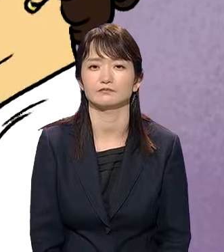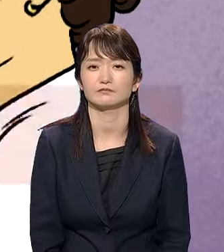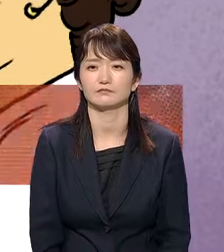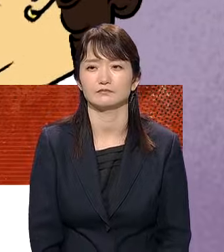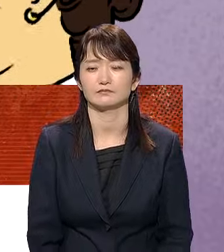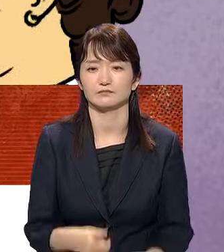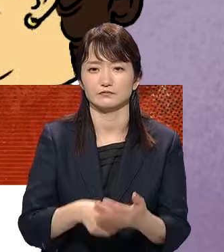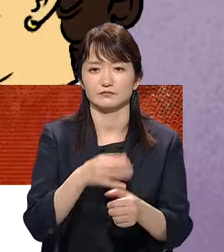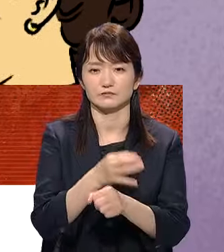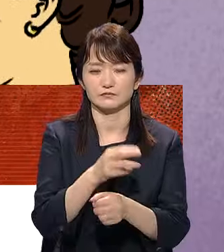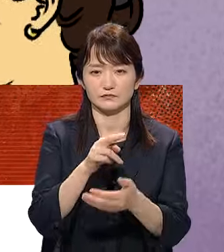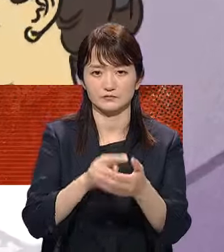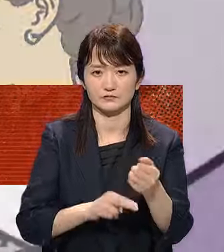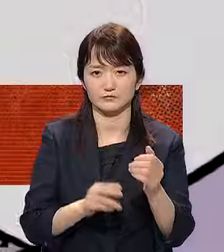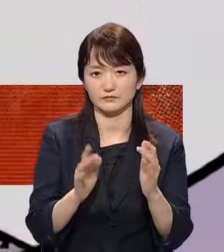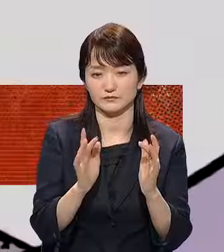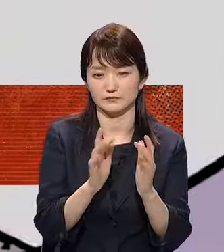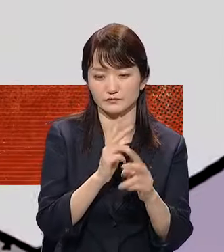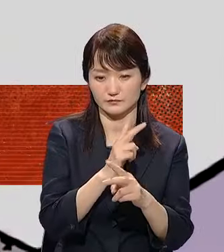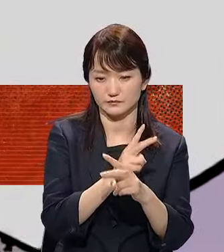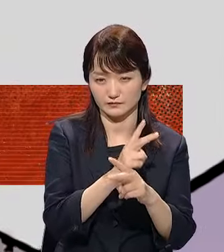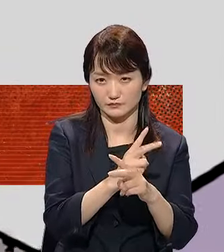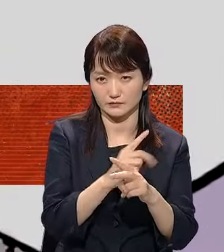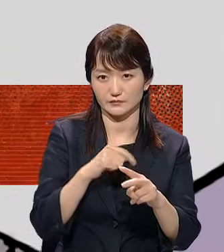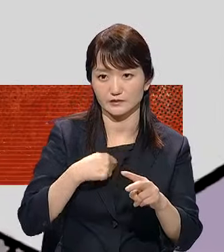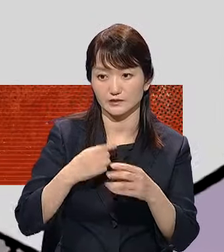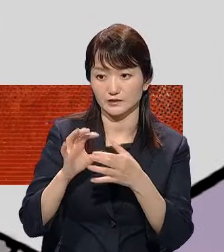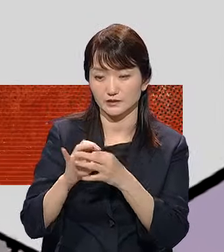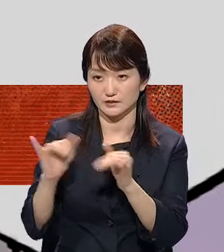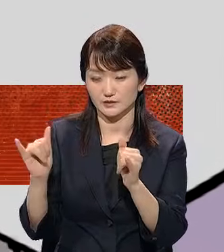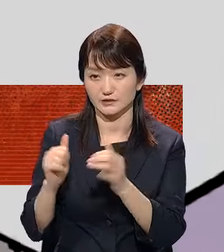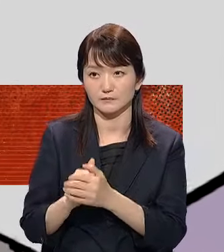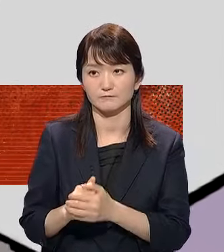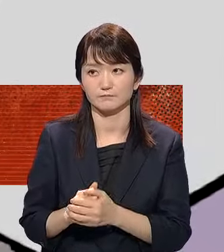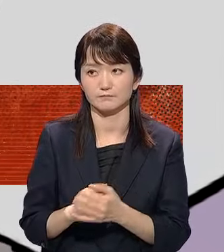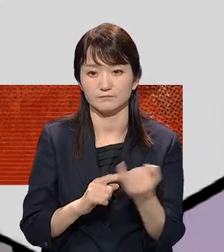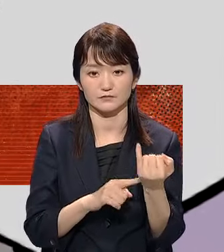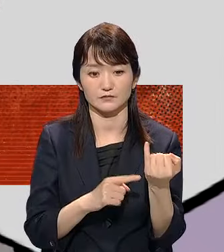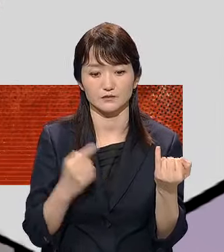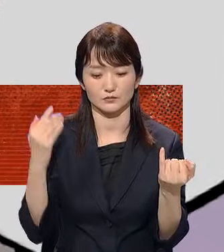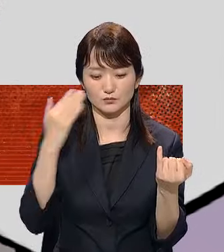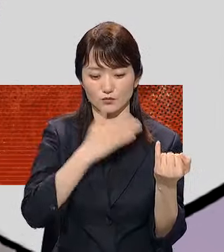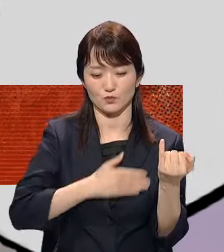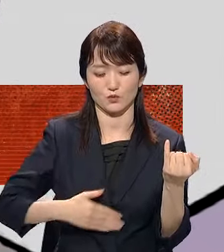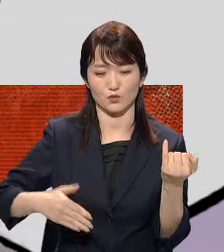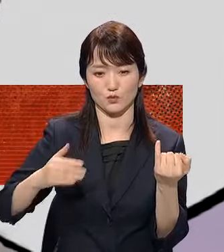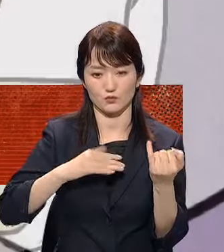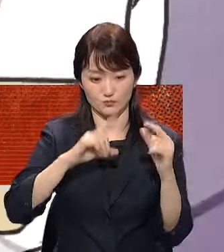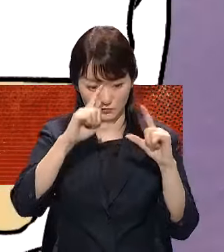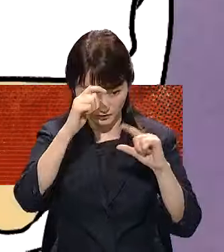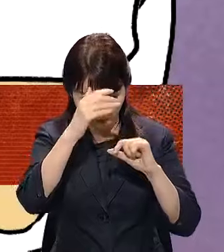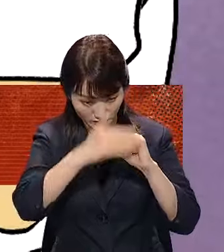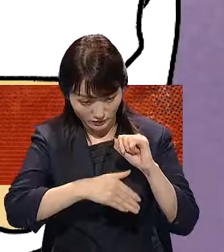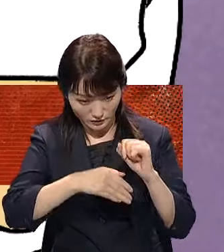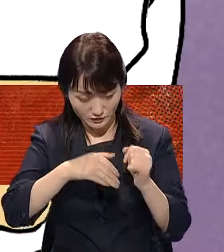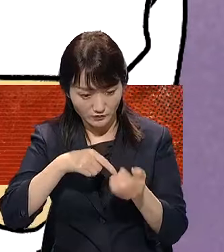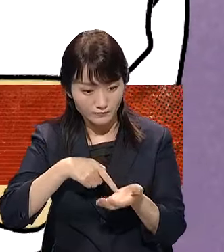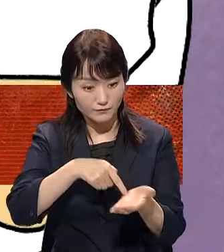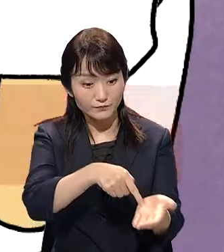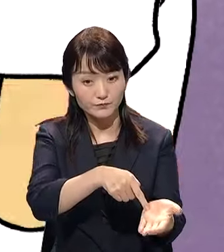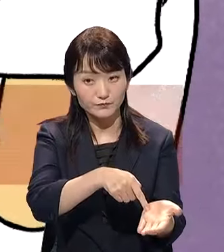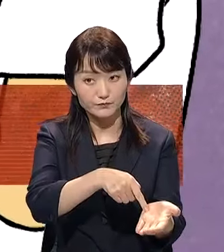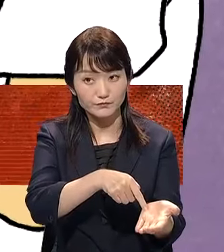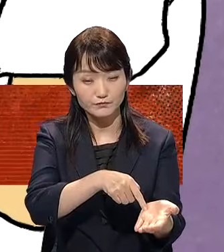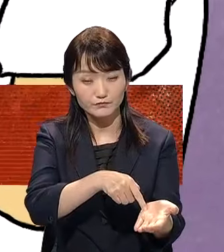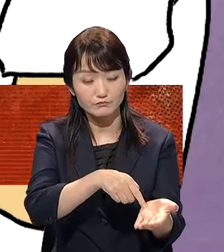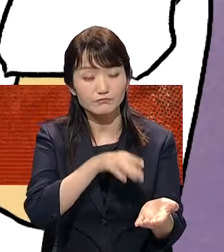쇼핑몰 관계자라고 자신을 설명한 노 씨가 전신 사진을 요구를 했어요. 근데 뭐, 당연히 피팅 모델이니까 전신 사진 달라고